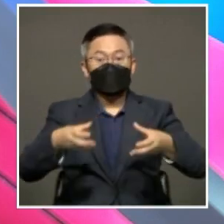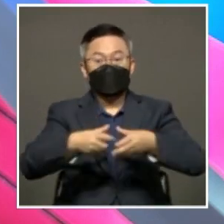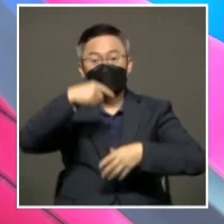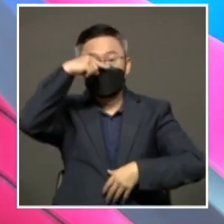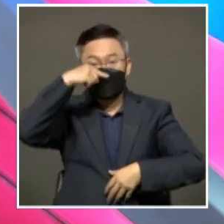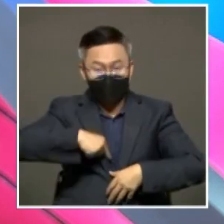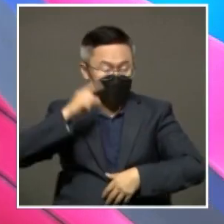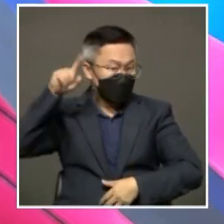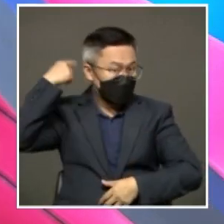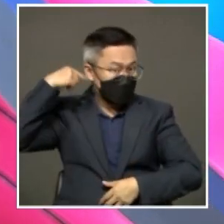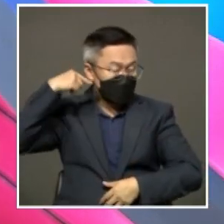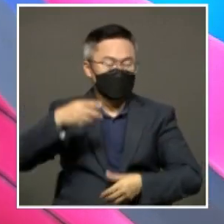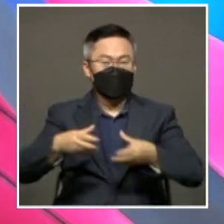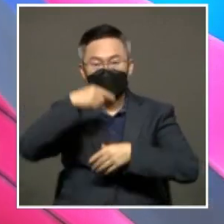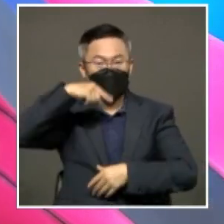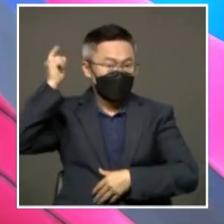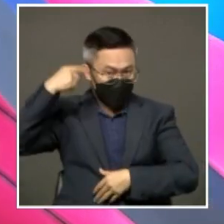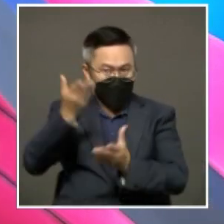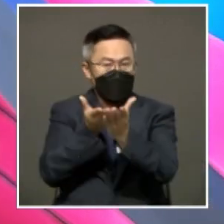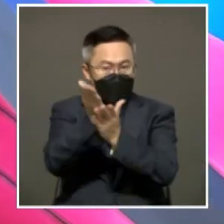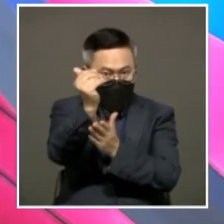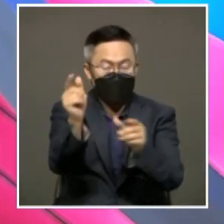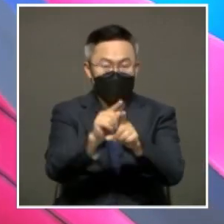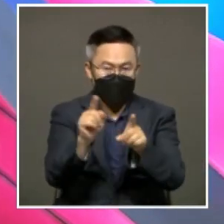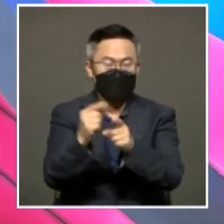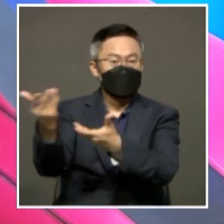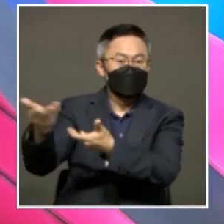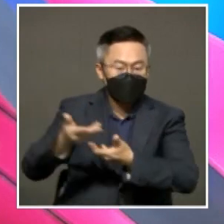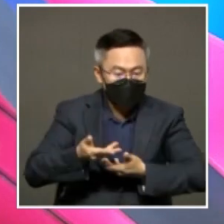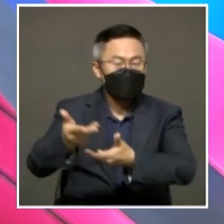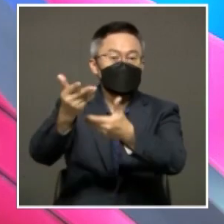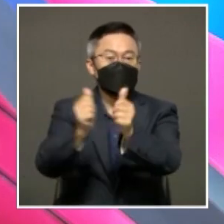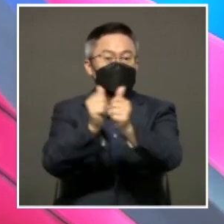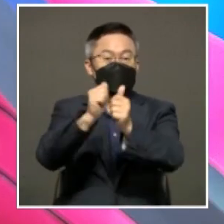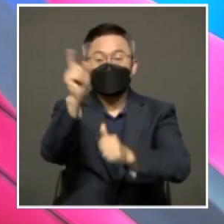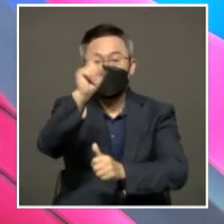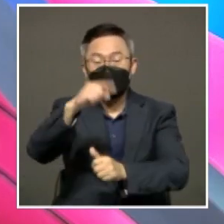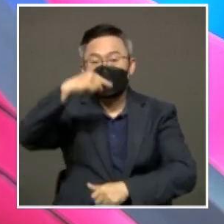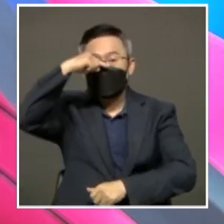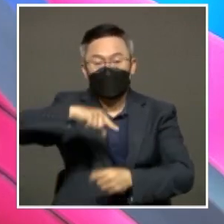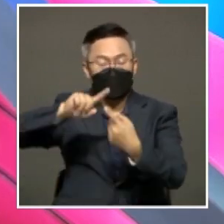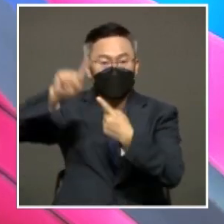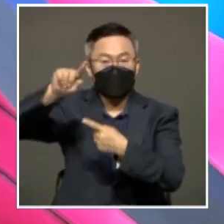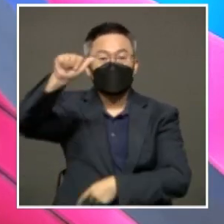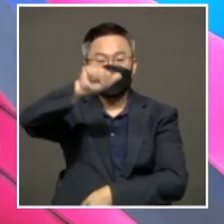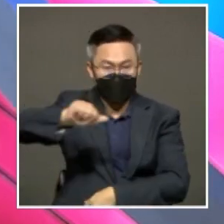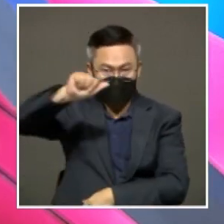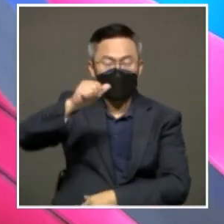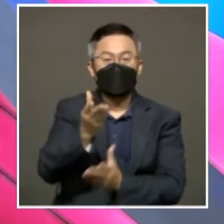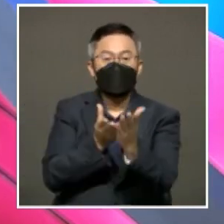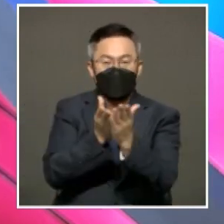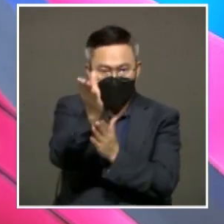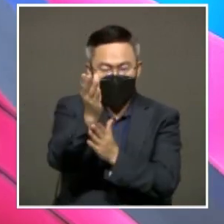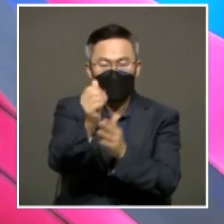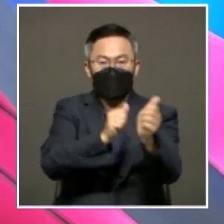ายหาดสาวชาวไทยของเราเนี่ยก็ได้สิทธิ์ผ่านเข้ามาในครั้งนี้ในฐานะแชมป์จากทวีปเอเชียด้วยแล้วก็เป็น